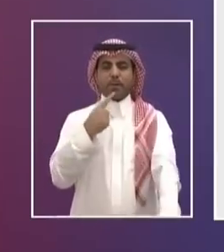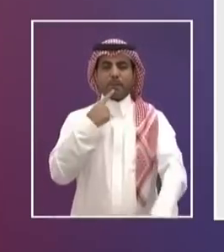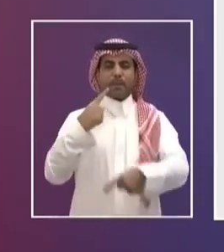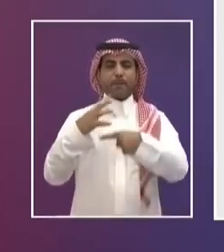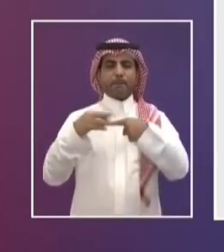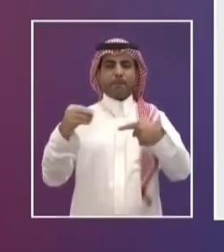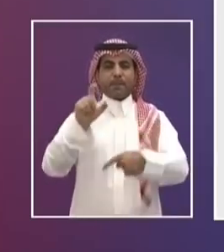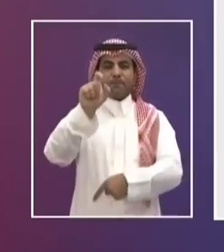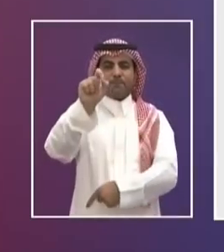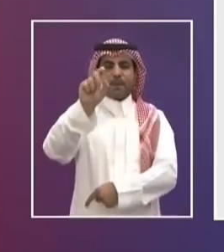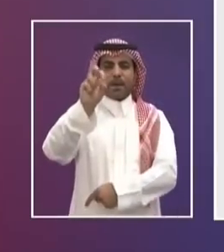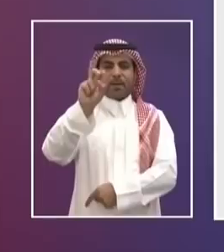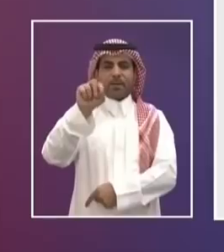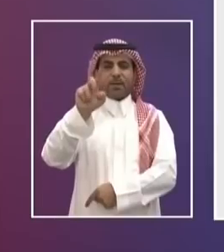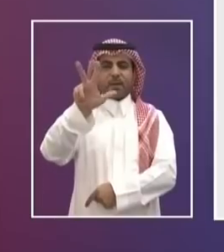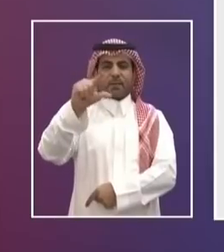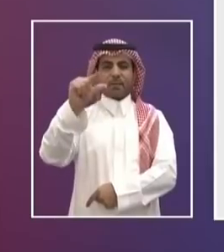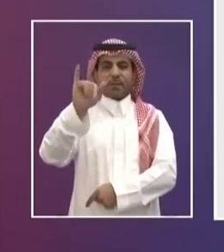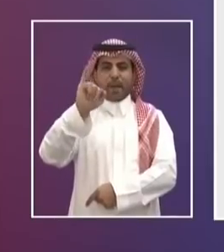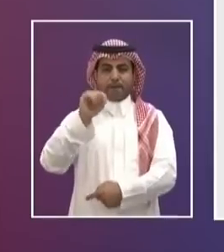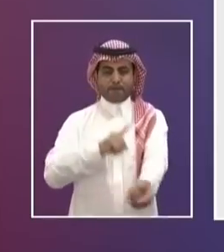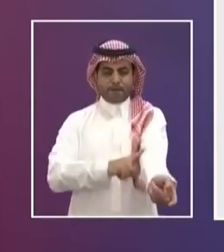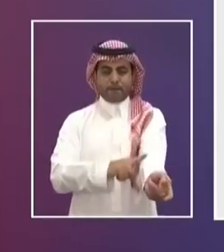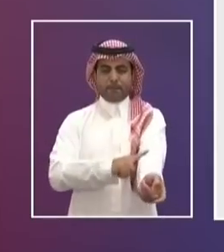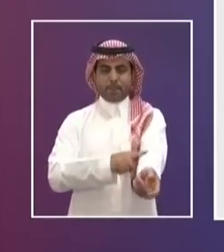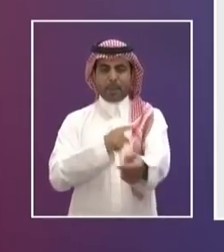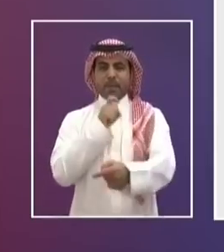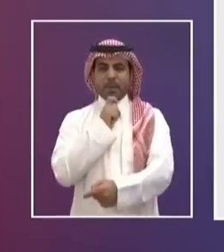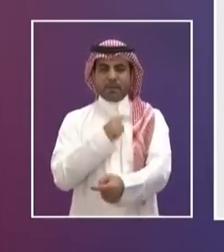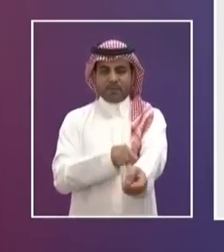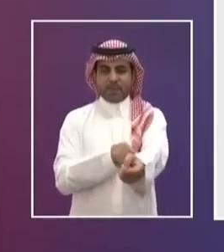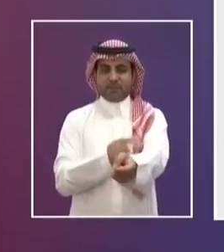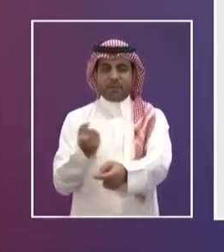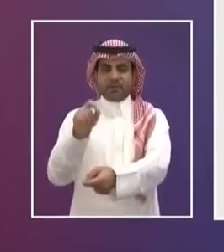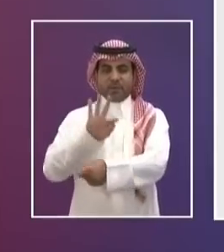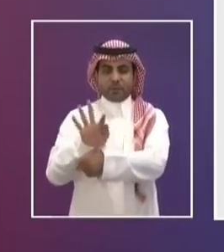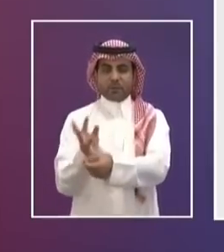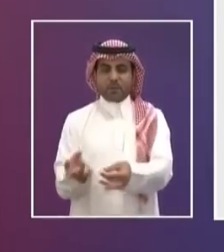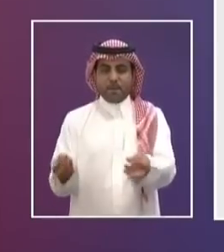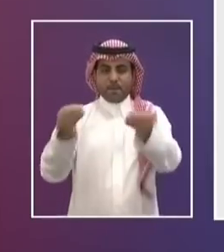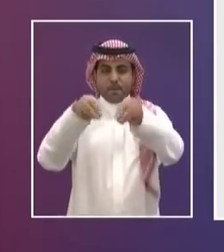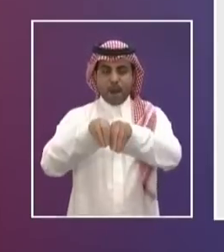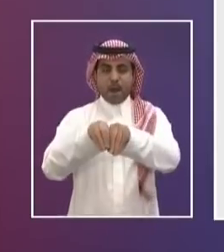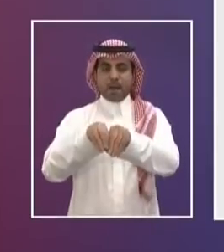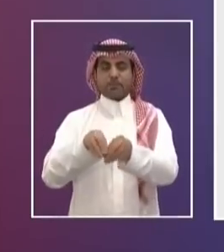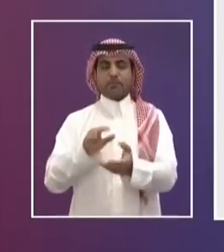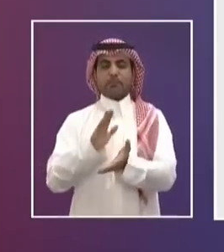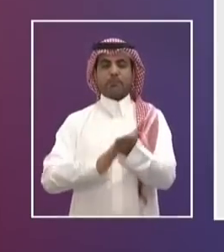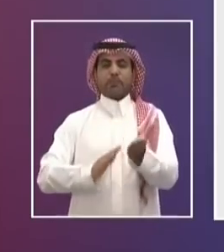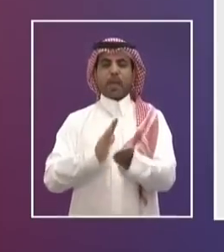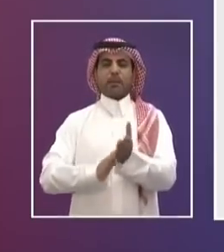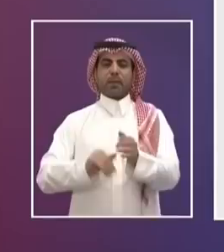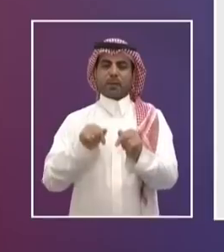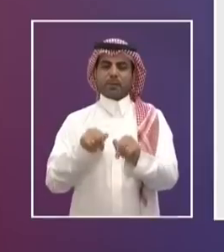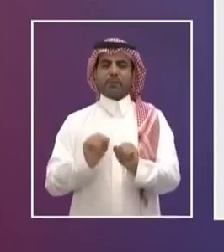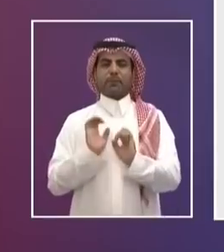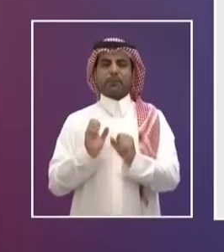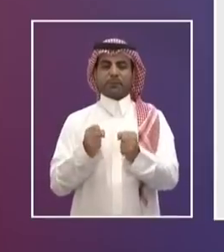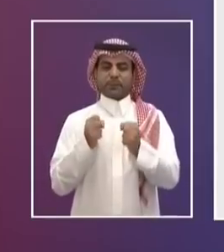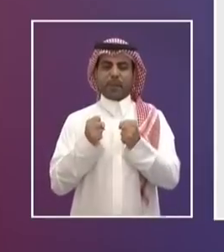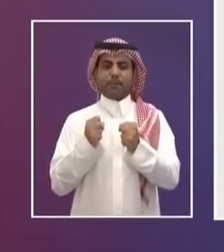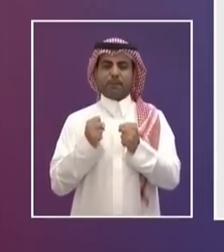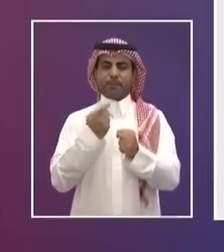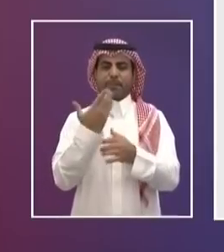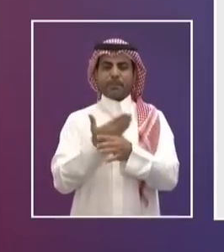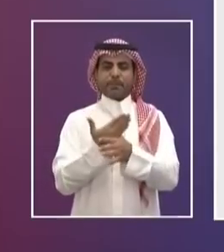الأمراض الوراثية التي تصيب الدم. هذا المرض قد يؤدي في بعض مضاعفاته لأن يكون هنالك اختلال أو اضطراب أو